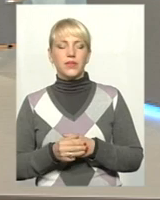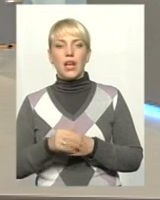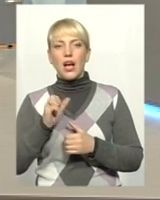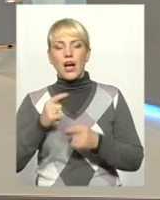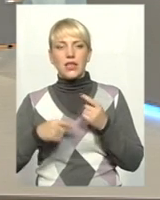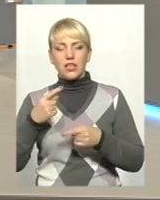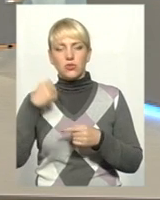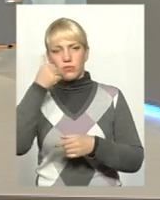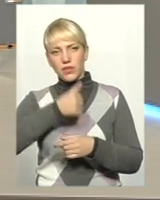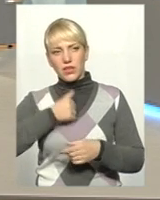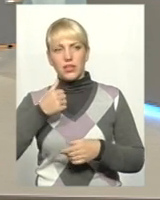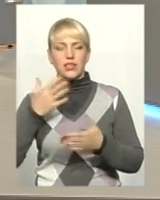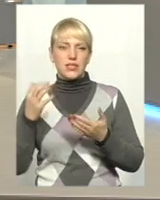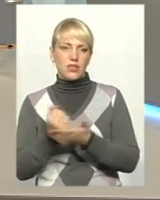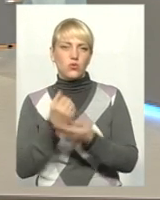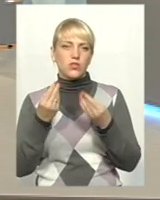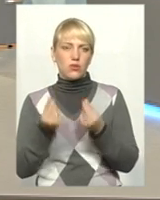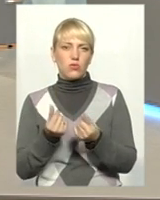на наступний рік все-таки